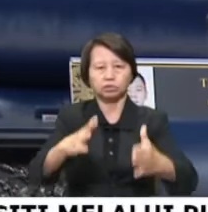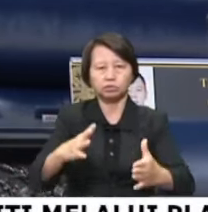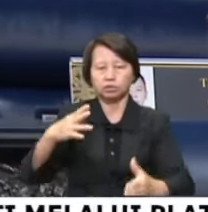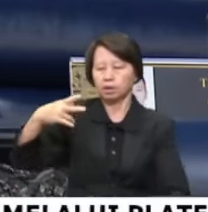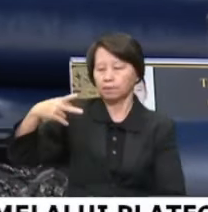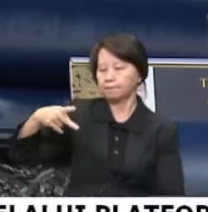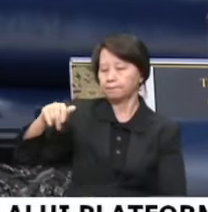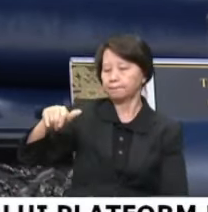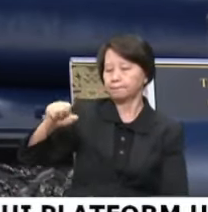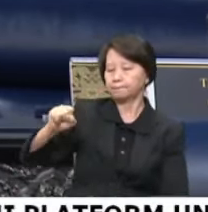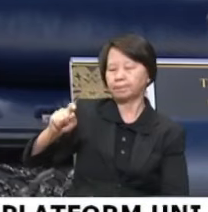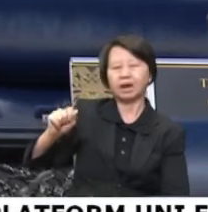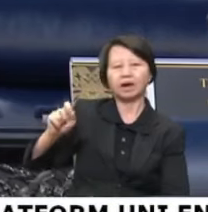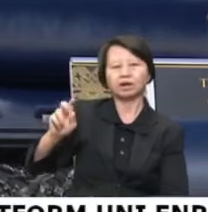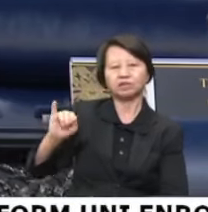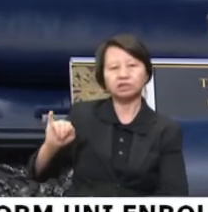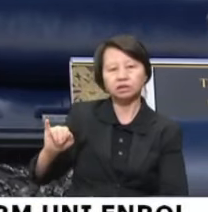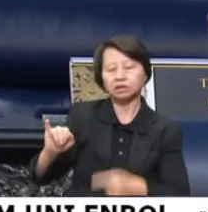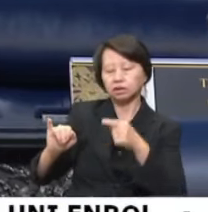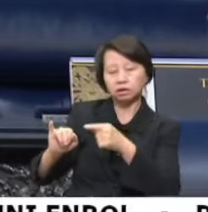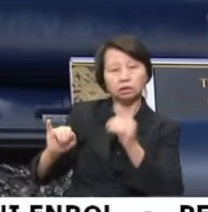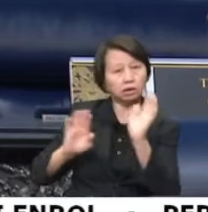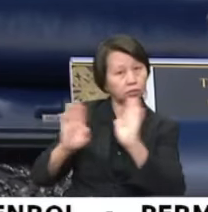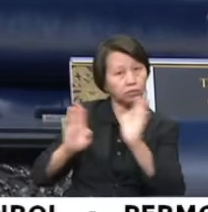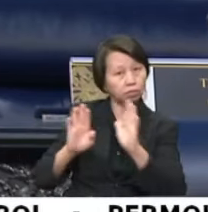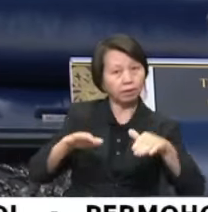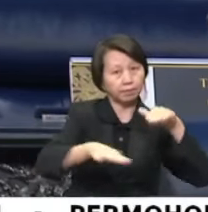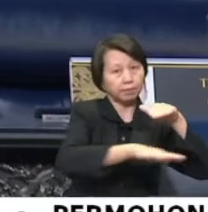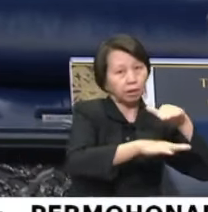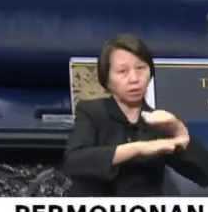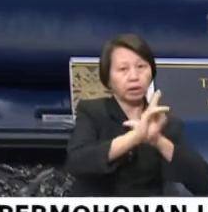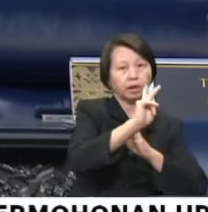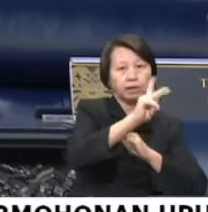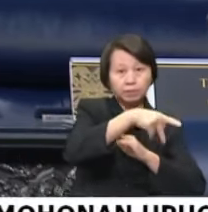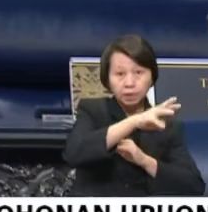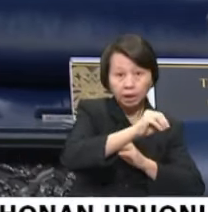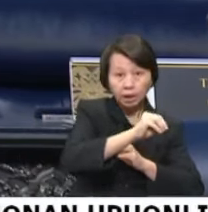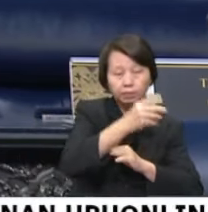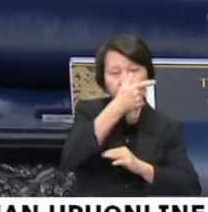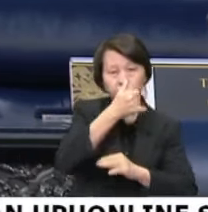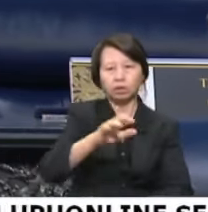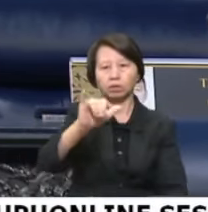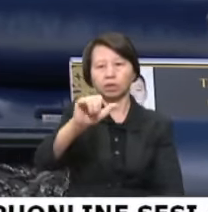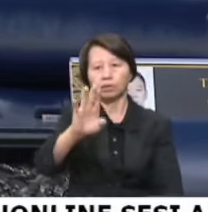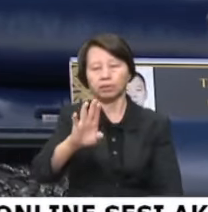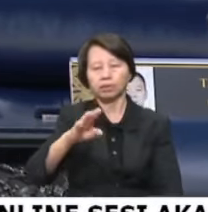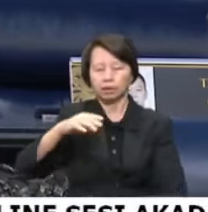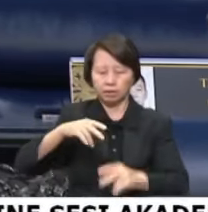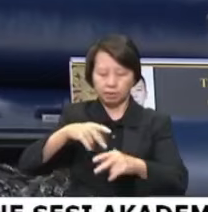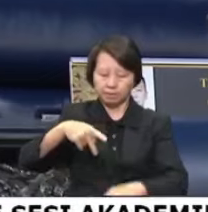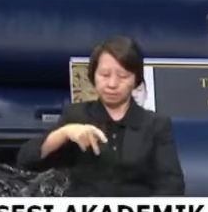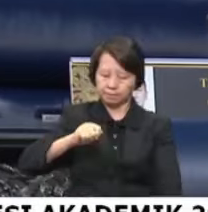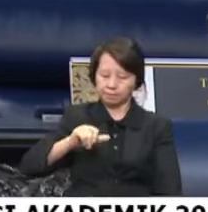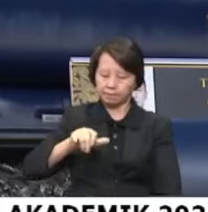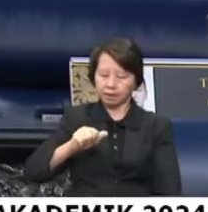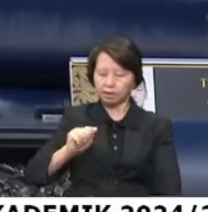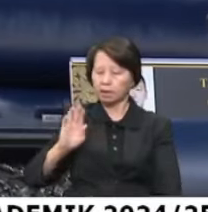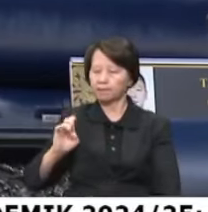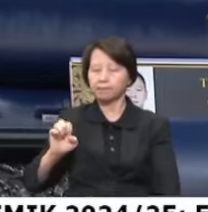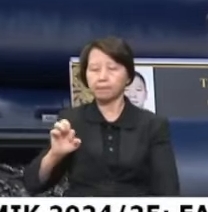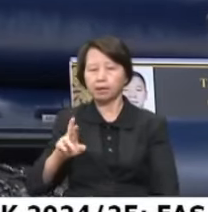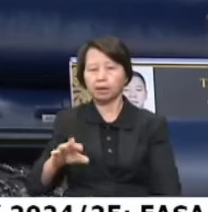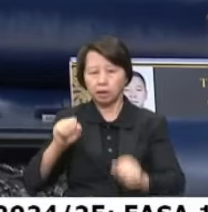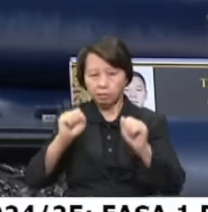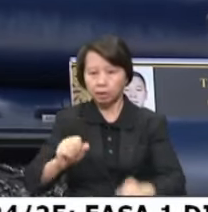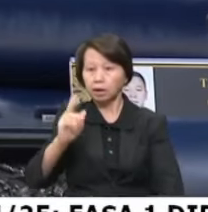saya tahu dia di luar KPM, cuba saya nak tanya dengan Kementerian Pendidikan ni. Sebab yang berhormat Paya Besar minta saya tanya, KPM boleh tak